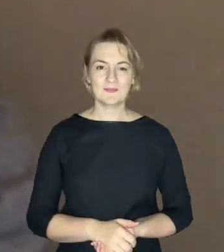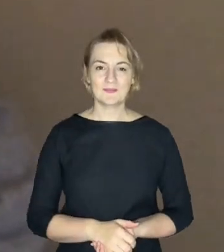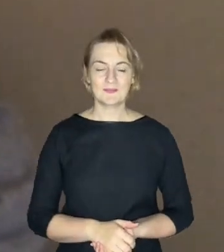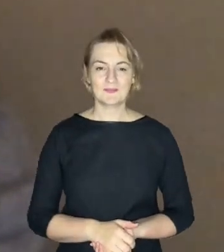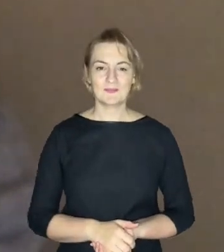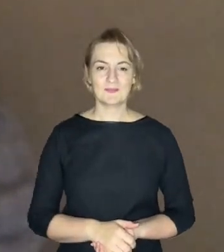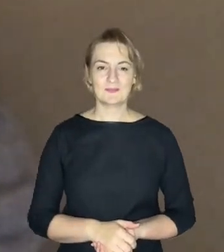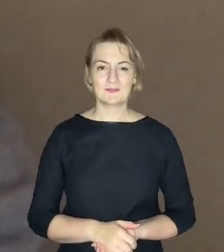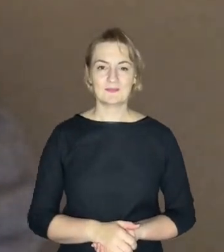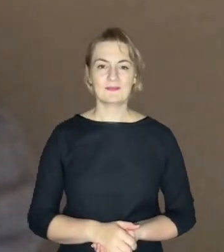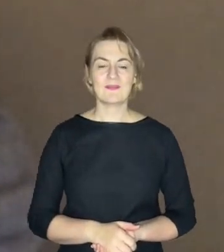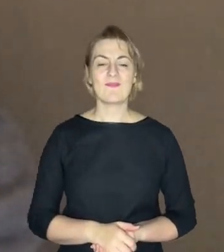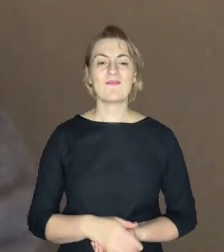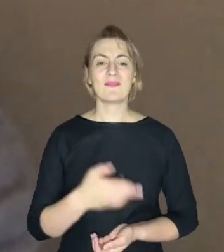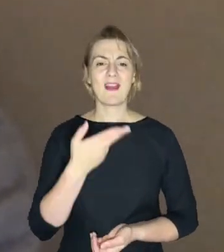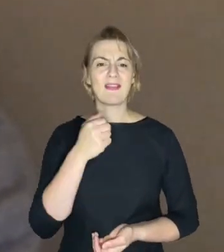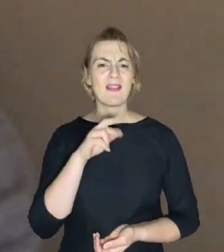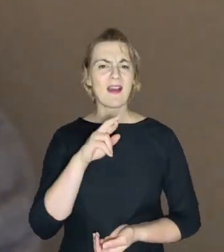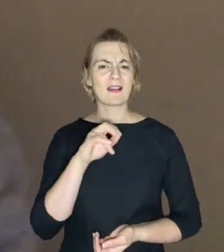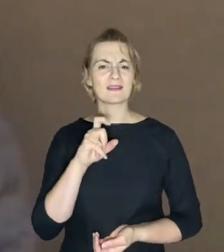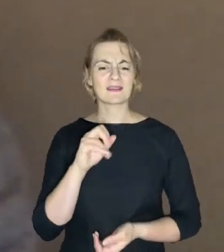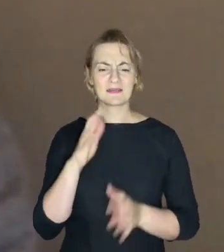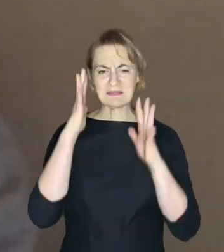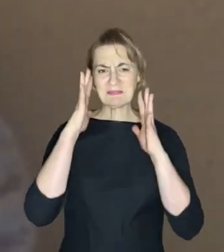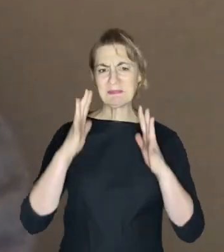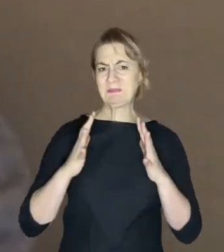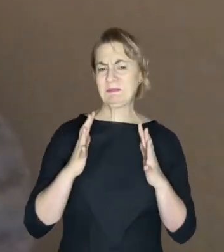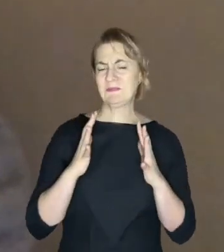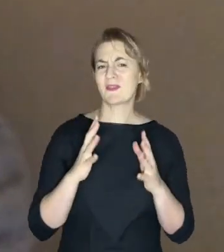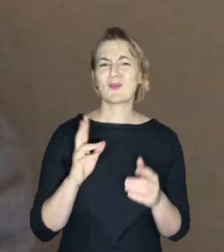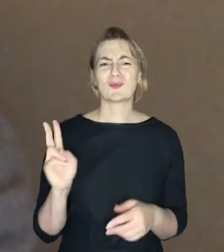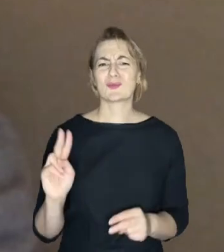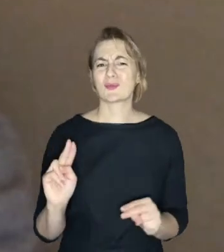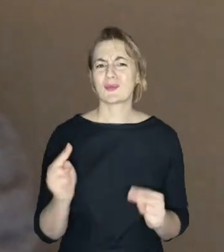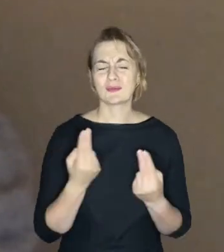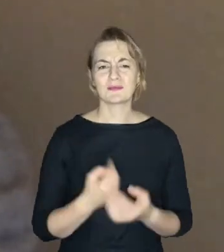skąd ten narcyzm się wziął? No to wiesz, no to już odwołując się